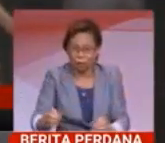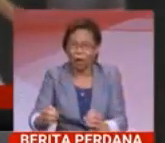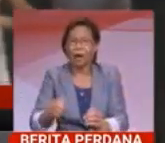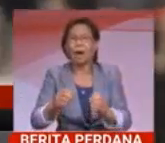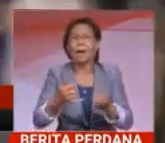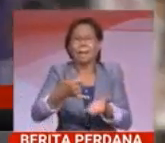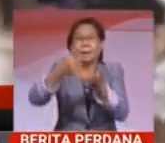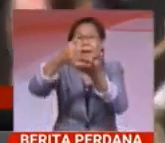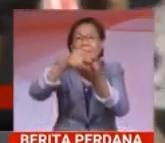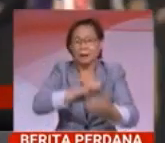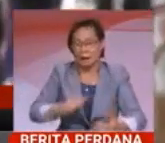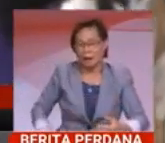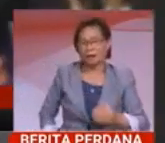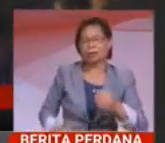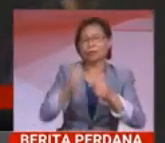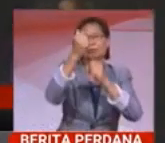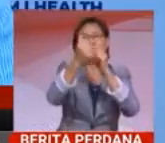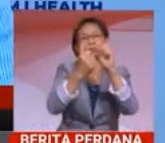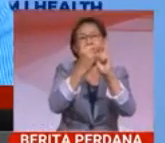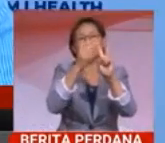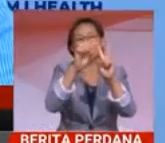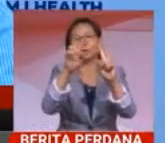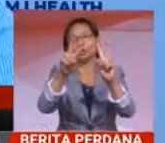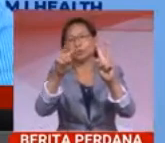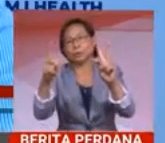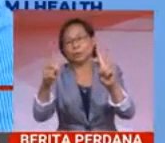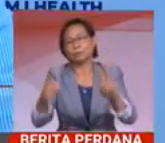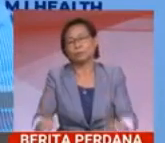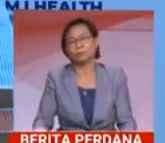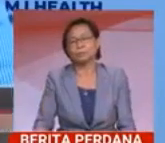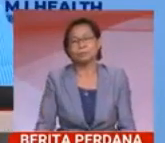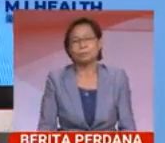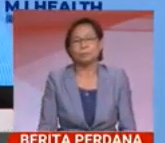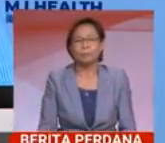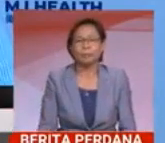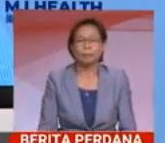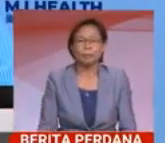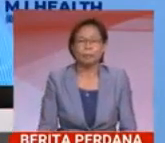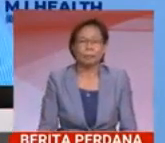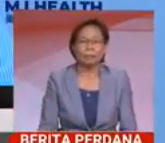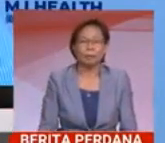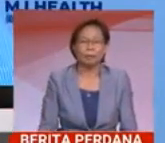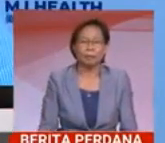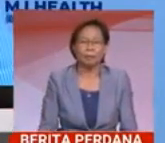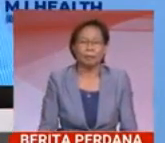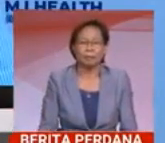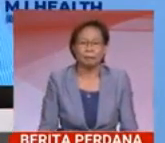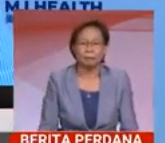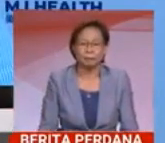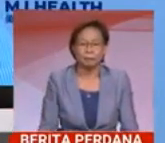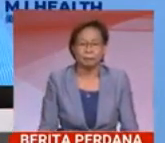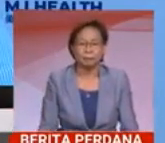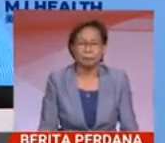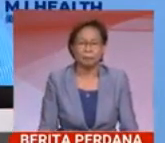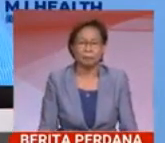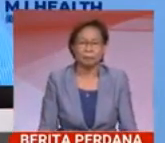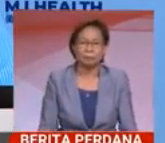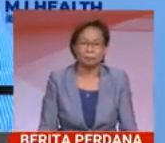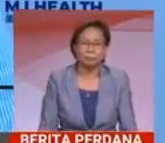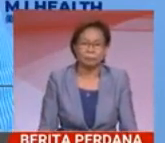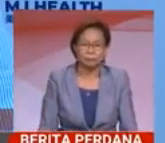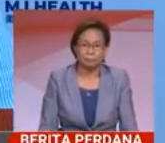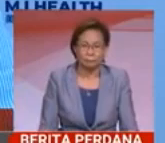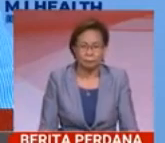agung hai brewery indonesia mempunyai peran sebagai langsung